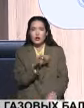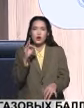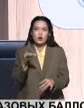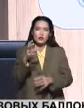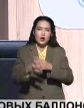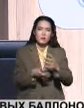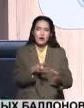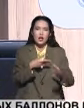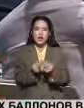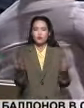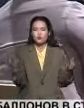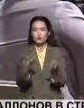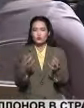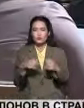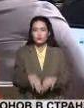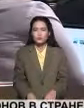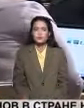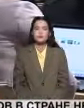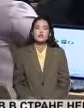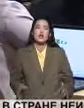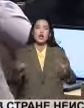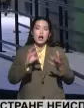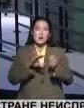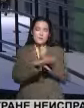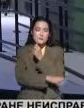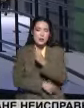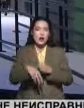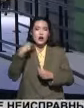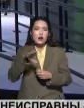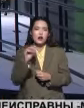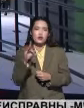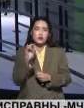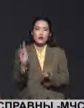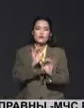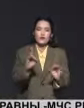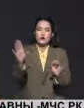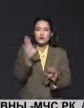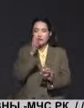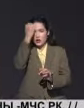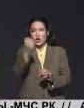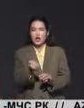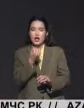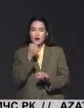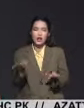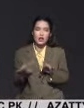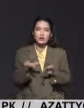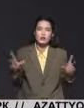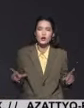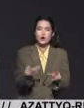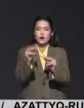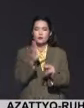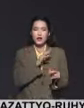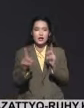международного сотрудничества. В заключение Касым-Жомарт Токаев поблагодарил Ильхама Алиева за организацию и успешное председательство на